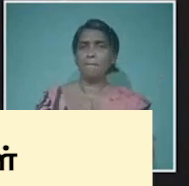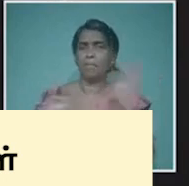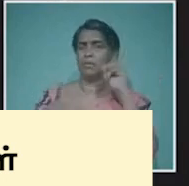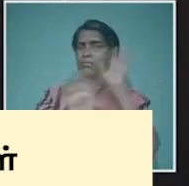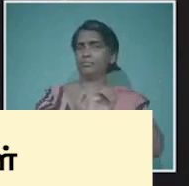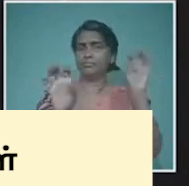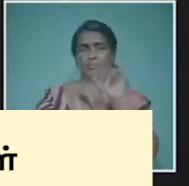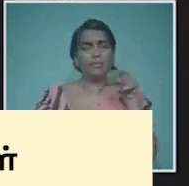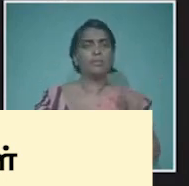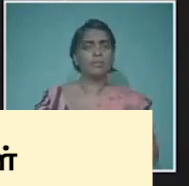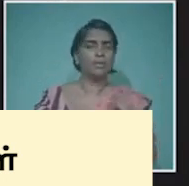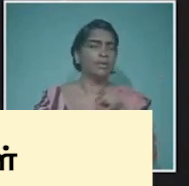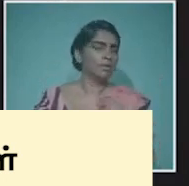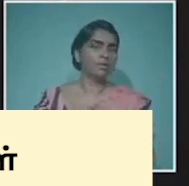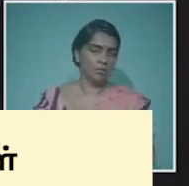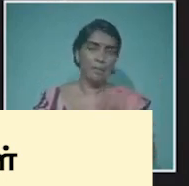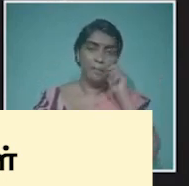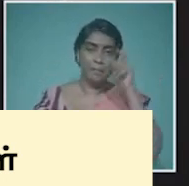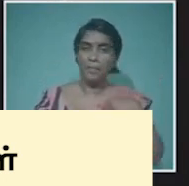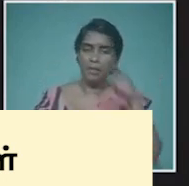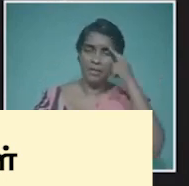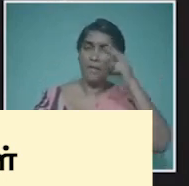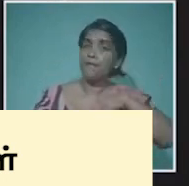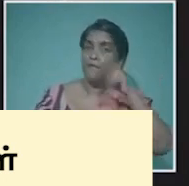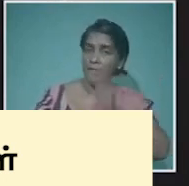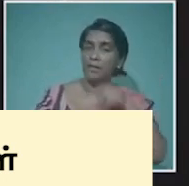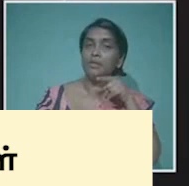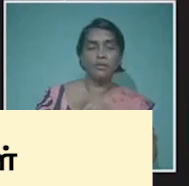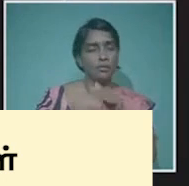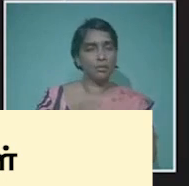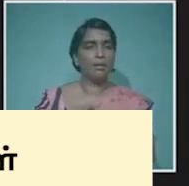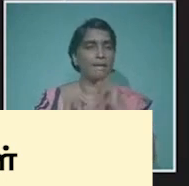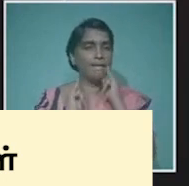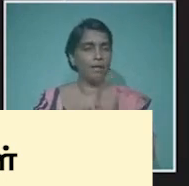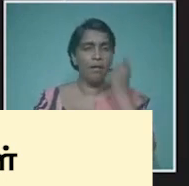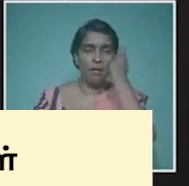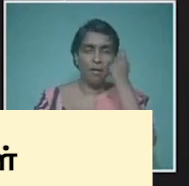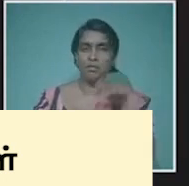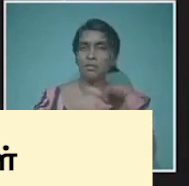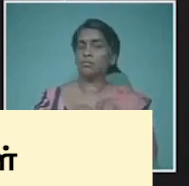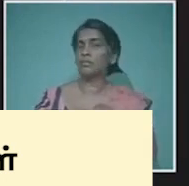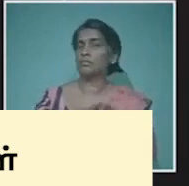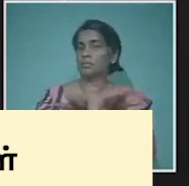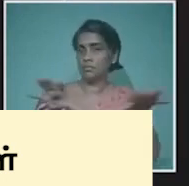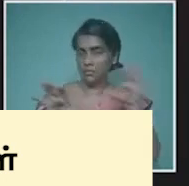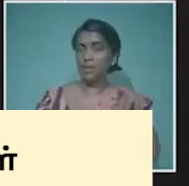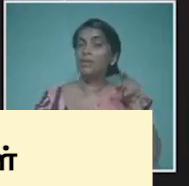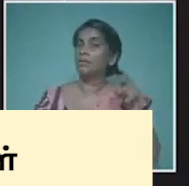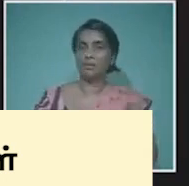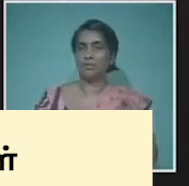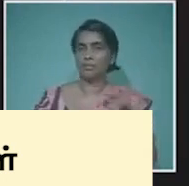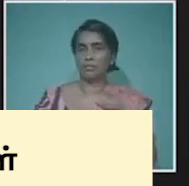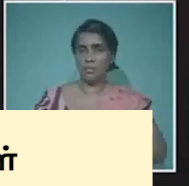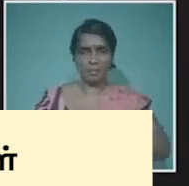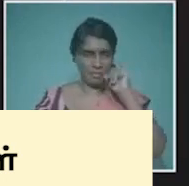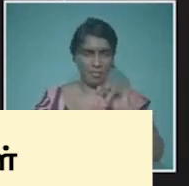செய்திகளை நம்புவதன் அடிப்படையில் பிழையான பொருள்களோடு ஒன்று மக்கள் இருக்கின்றார்கள். அது மிக ஆபத்தான ஒரு நிலை என்பதை இங்கே சுட்டிக்காட்ட விரும்புகின்றேன். ஆரம்பத்தில்